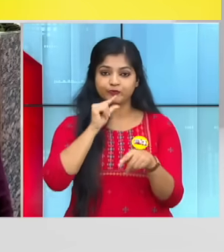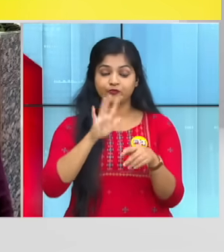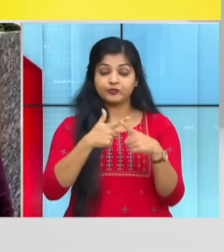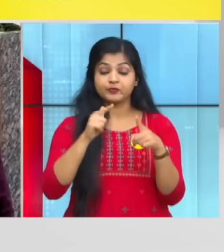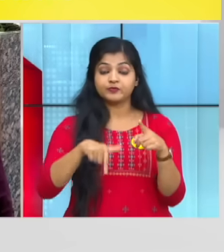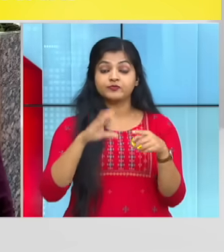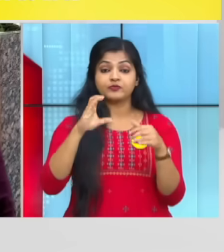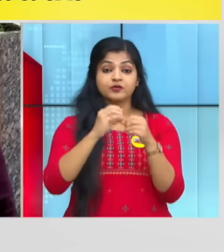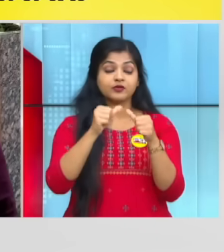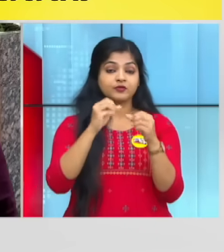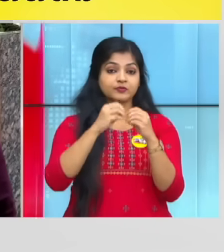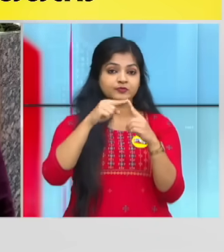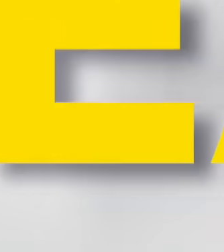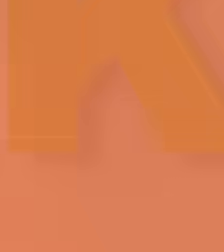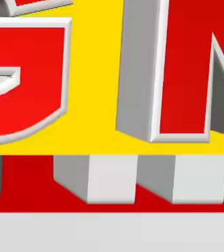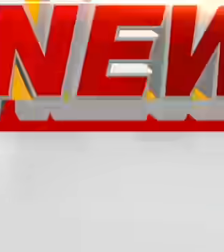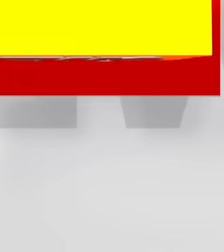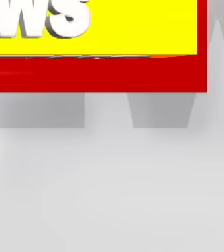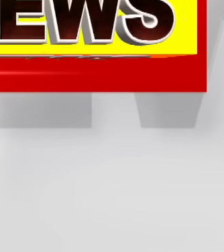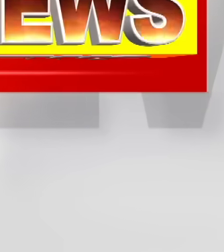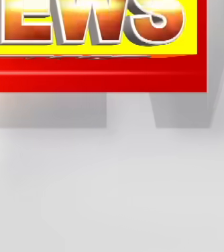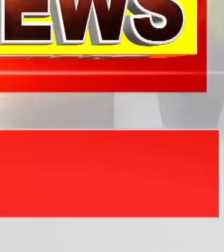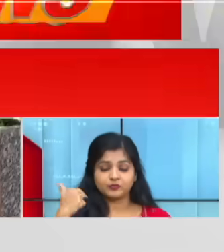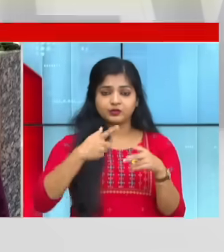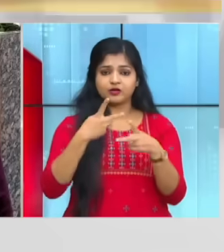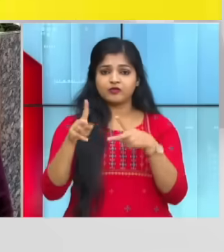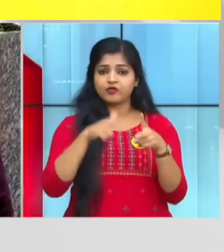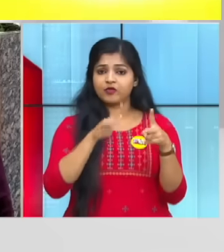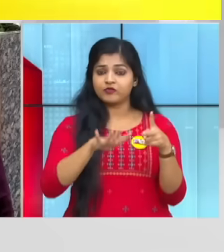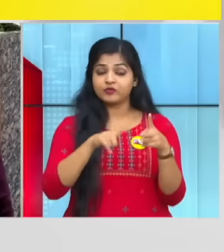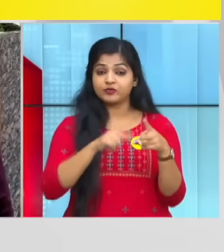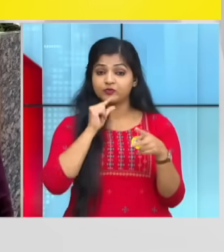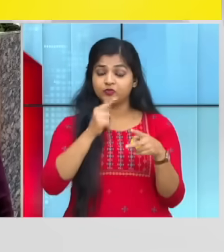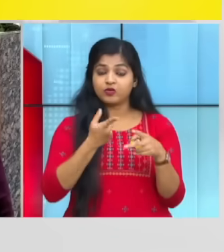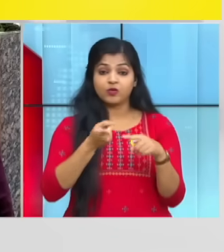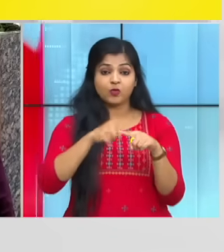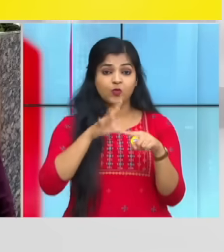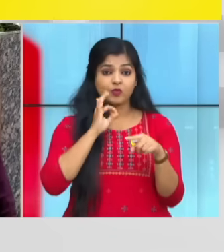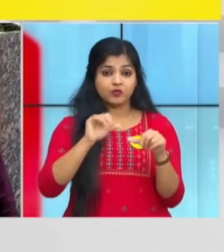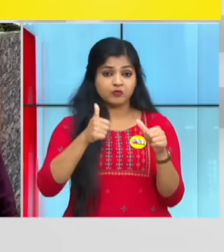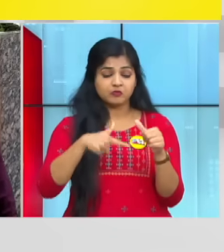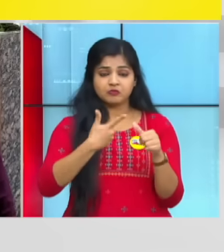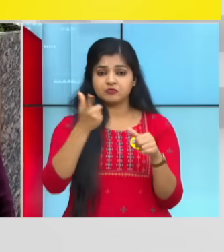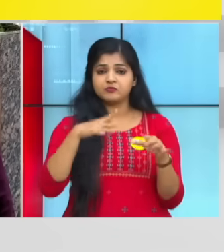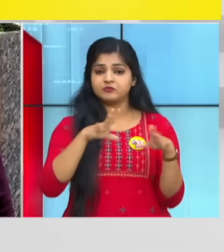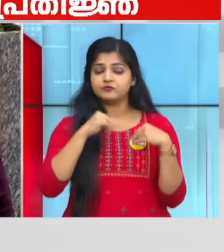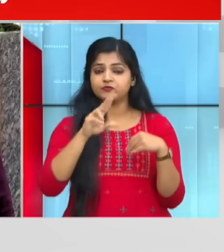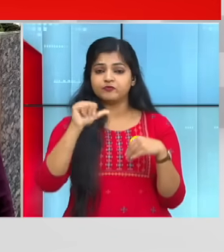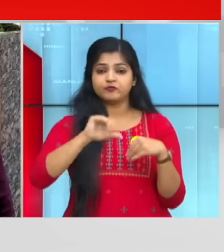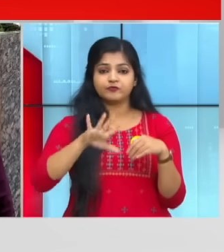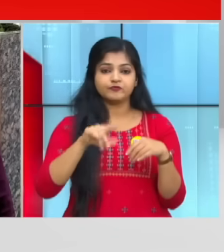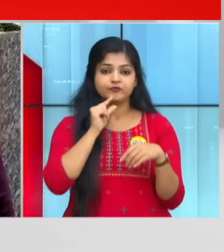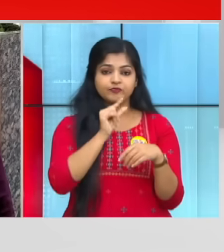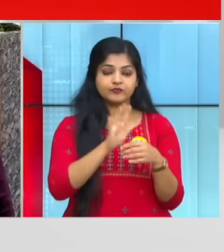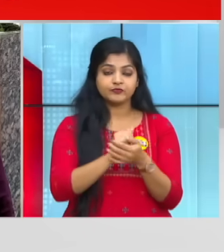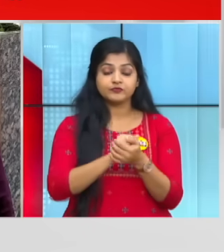സഹമന്ത്രി അങ്ങനെയുള്ള ഒരു വേർതിരിവ് ഉണ്ടാകുന്നത് കൊണ്ട് തന്നെ ആ ഒരു നിർദ്ദേശത്തിന് പ്രായോഗികത ഇല്ല എന്നുള്ളതാണ് ഘടകകക്ഷികൾ പറയുന്നത് ഇതിൽ